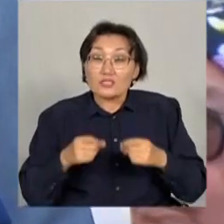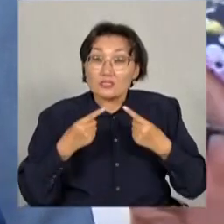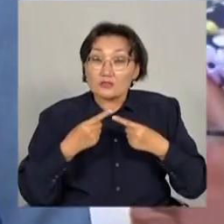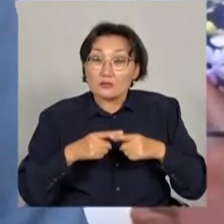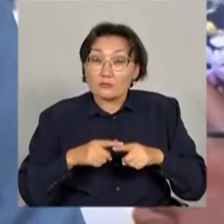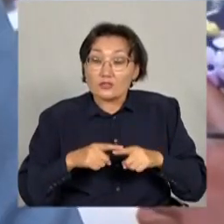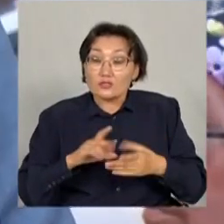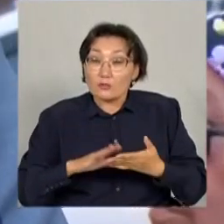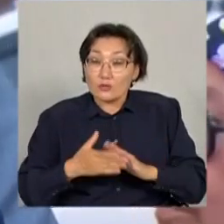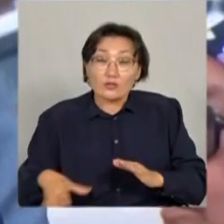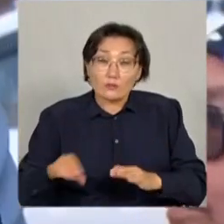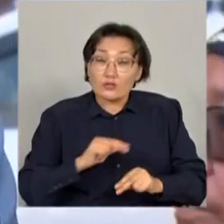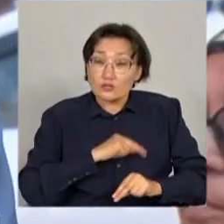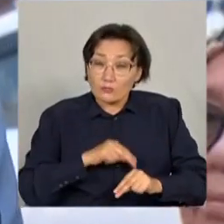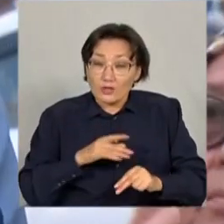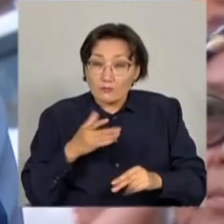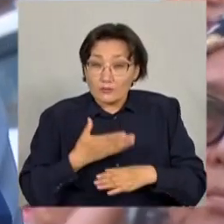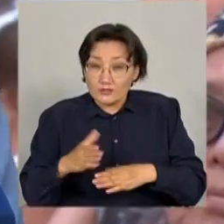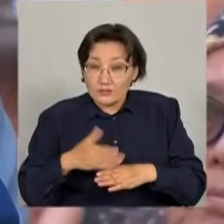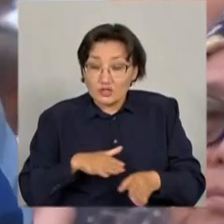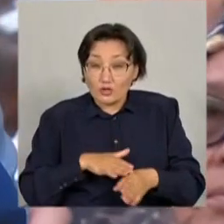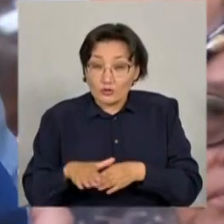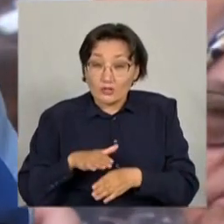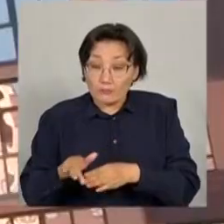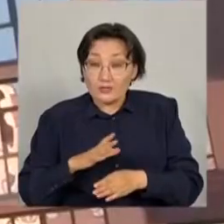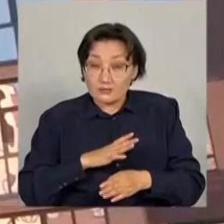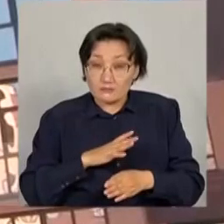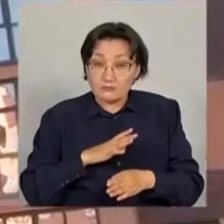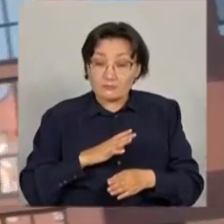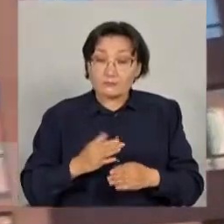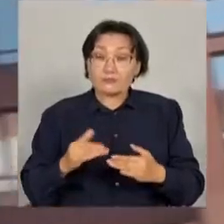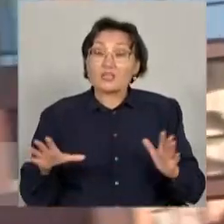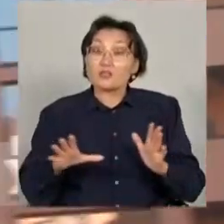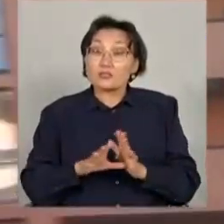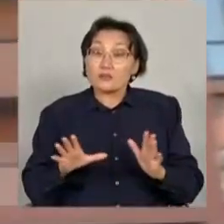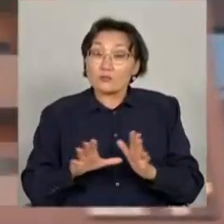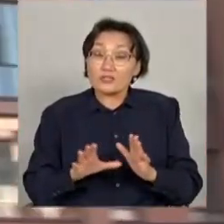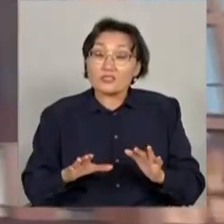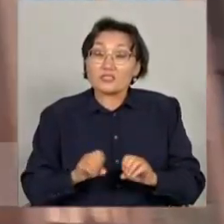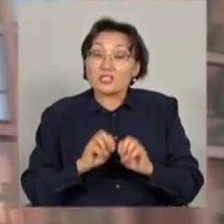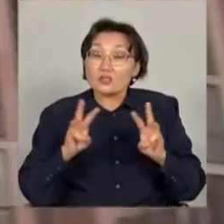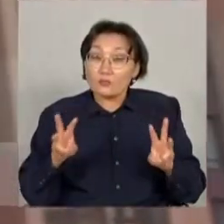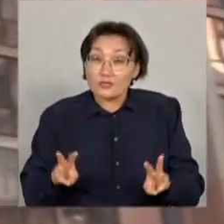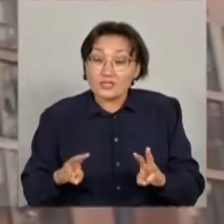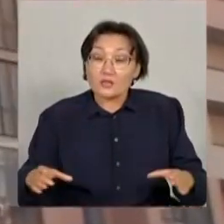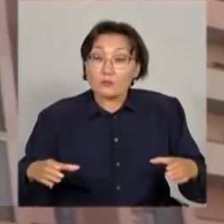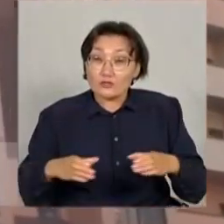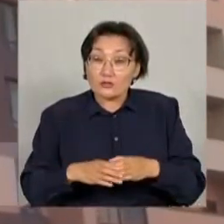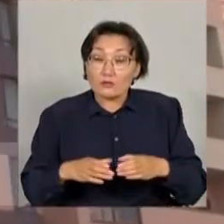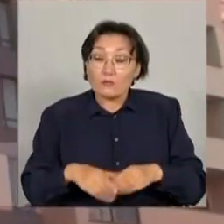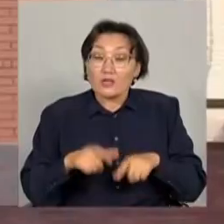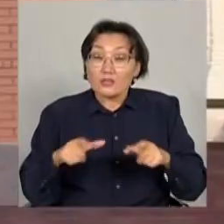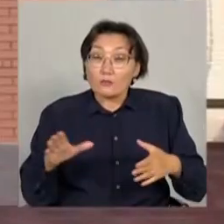шарт жасау үшін барлық жұмысты кезең-кезеңмен атқарып берді. Электр энергиясымен қамтамасыз ететін компания мен